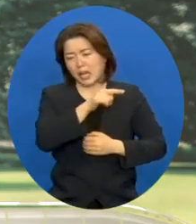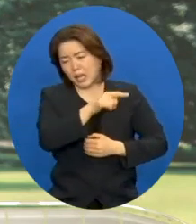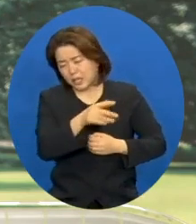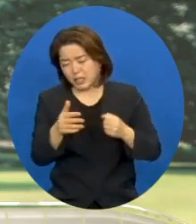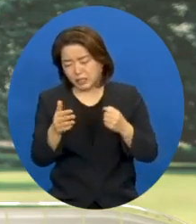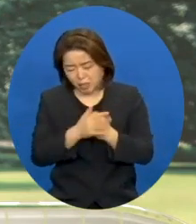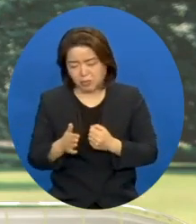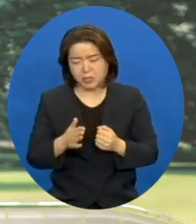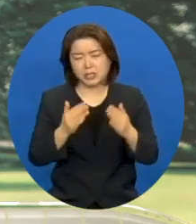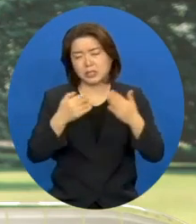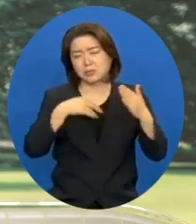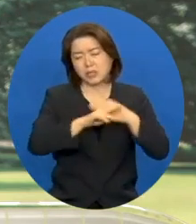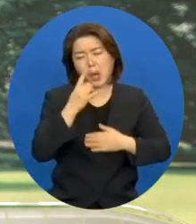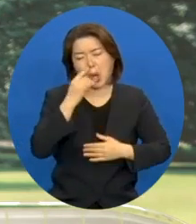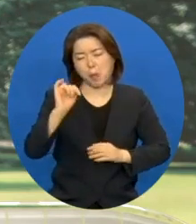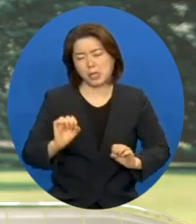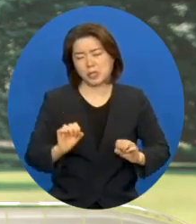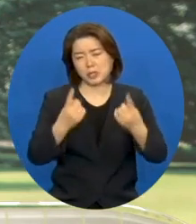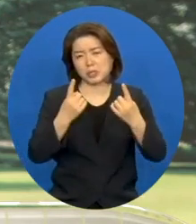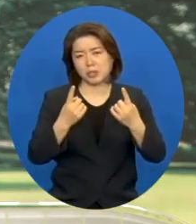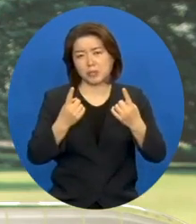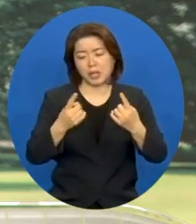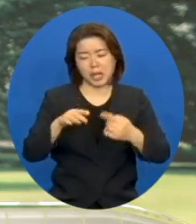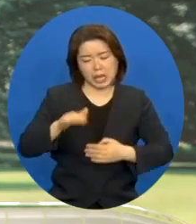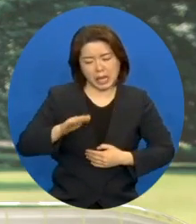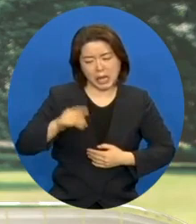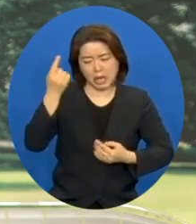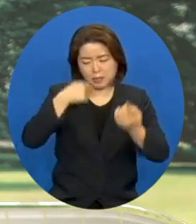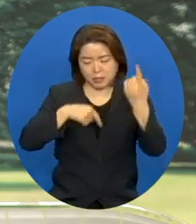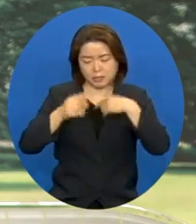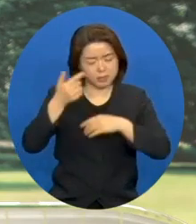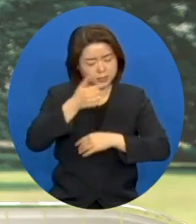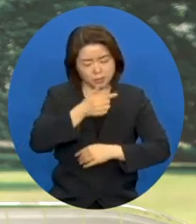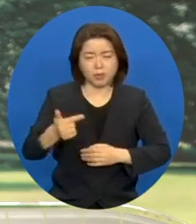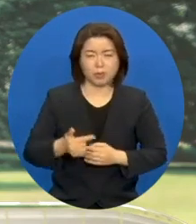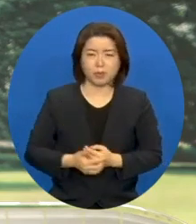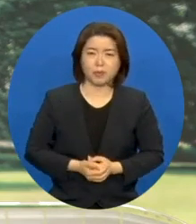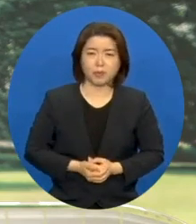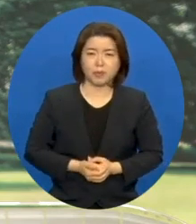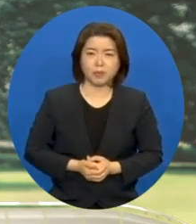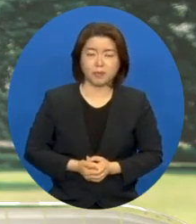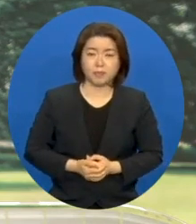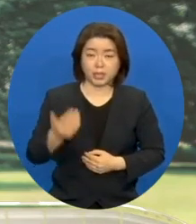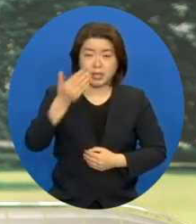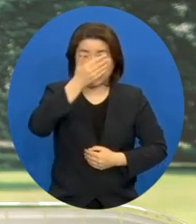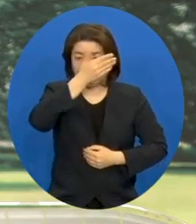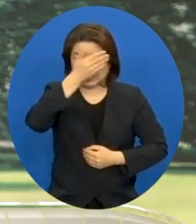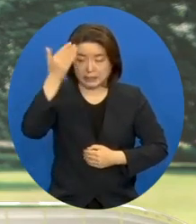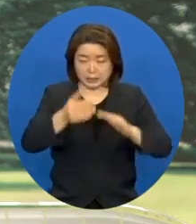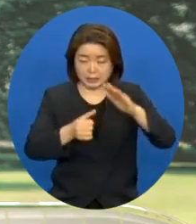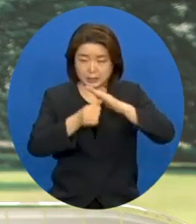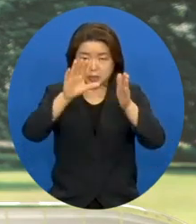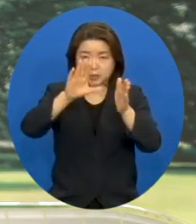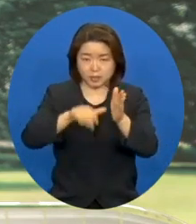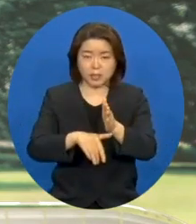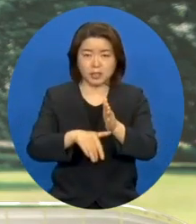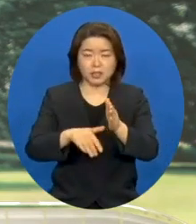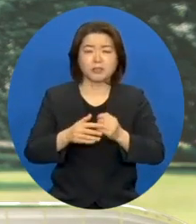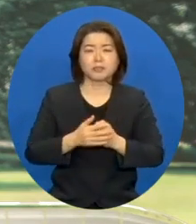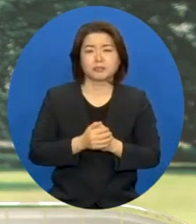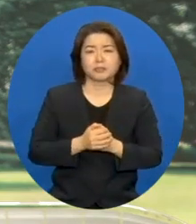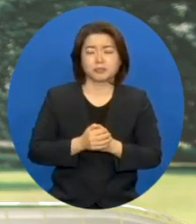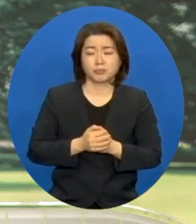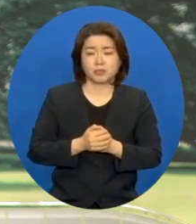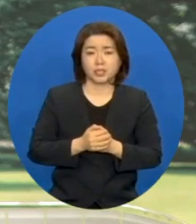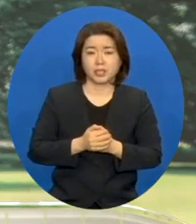집 나간 어머니로 인해서 어린아이의 상처가 심했어요. 청소년 시절까지 그는